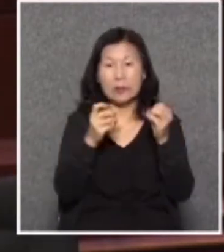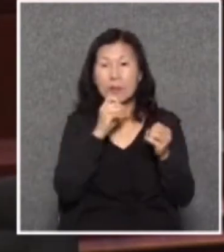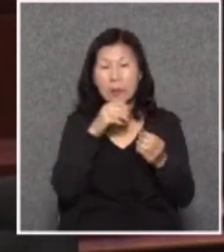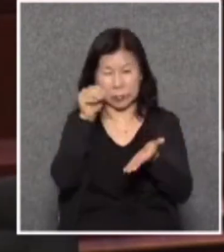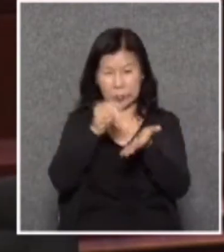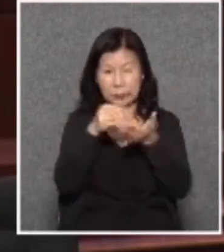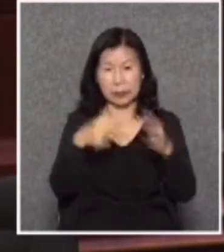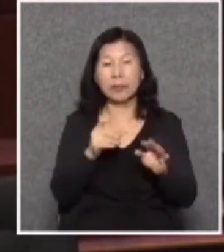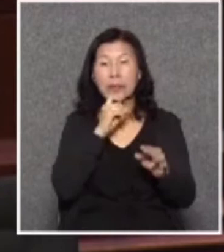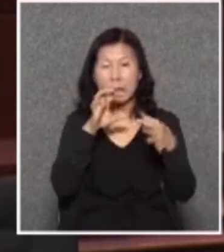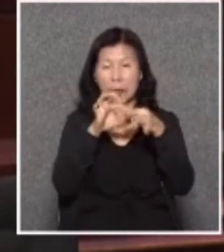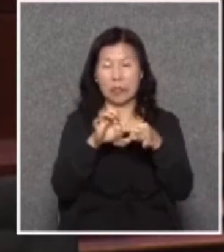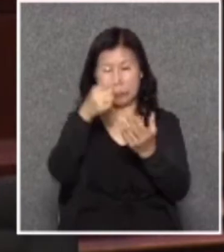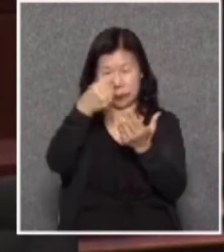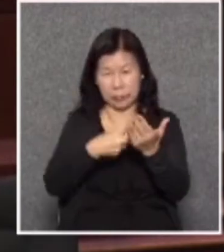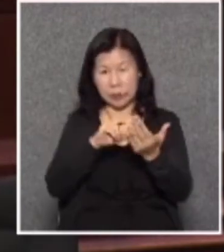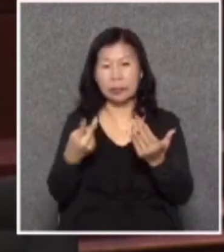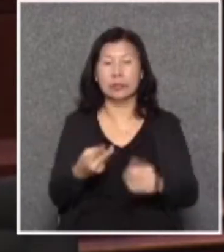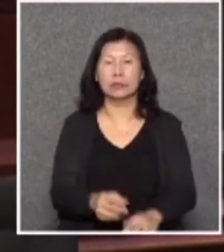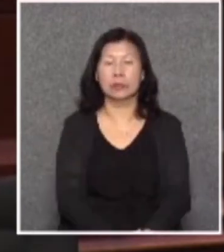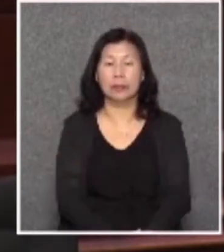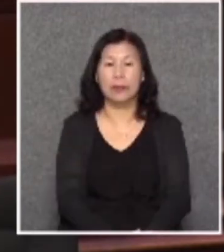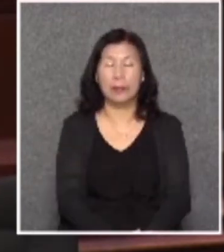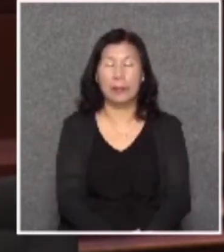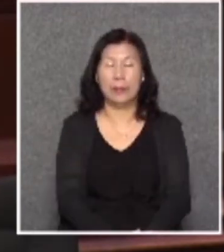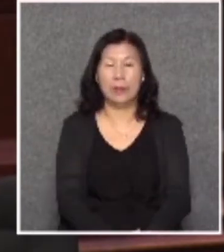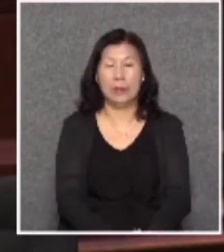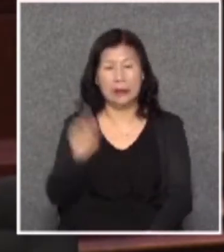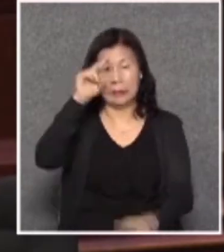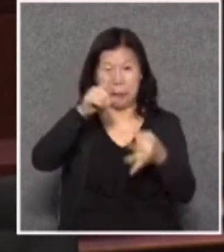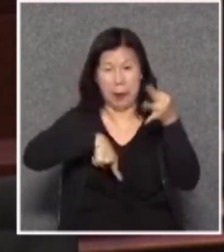實有關的修訂。通識科